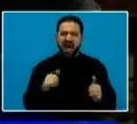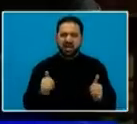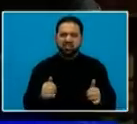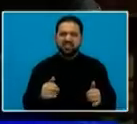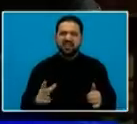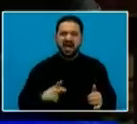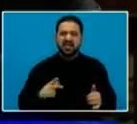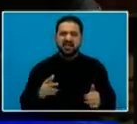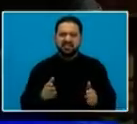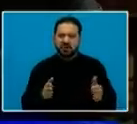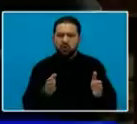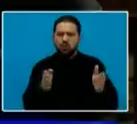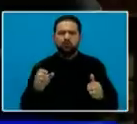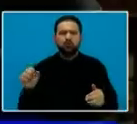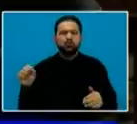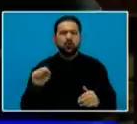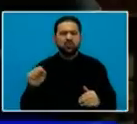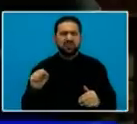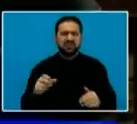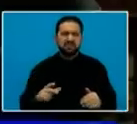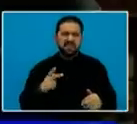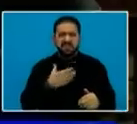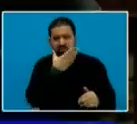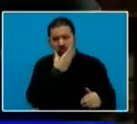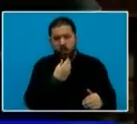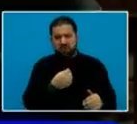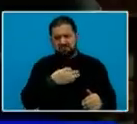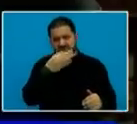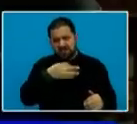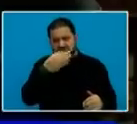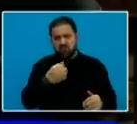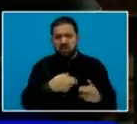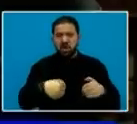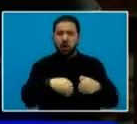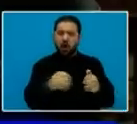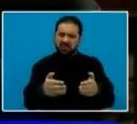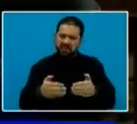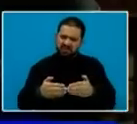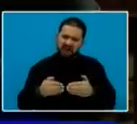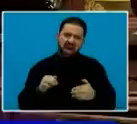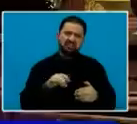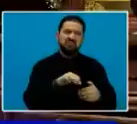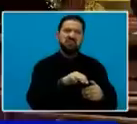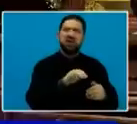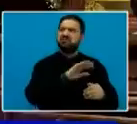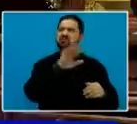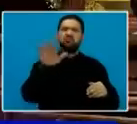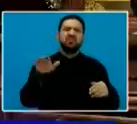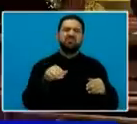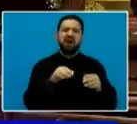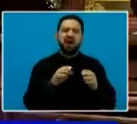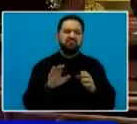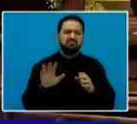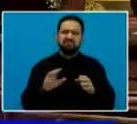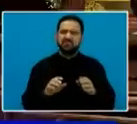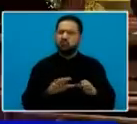societății. E frumos să spui, domne, uite, noi ne retragem, ne ducem într-un spațiu așa ideatic, într-un